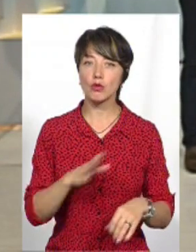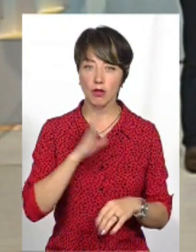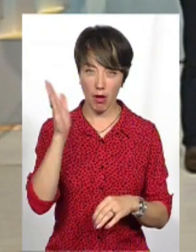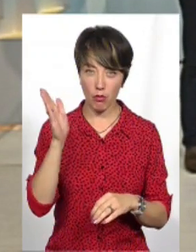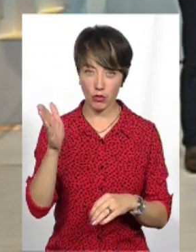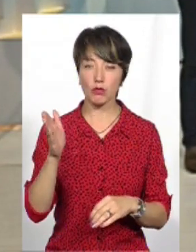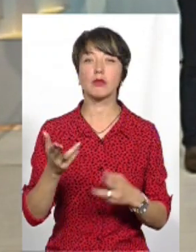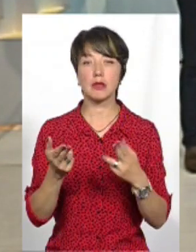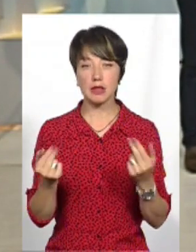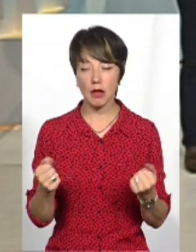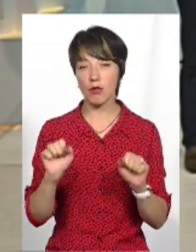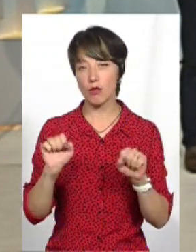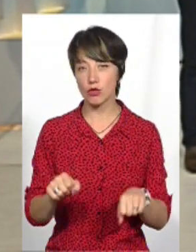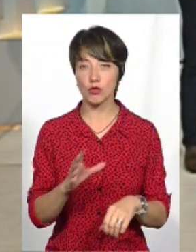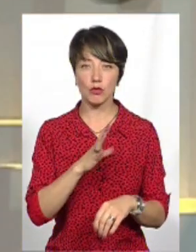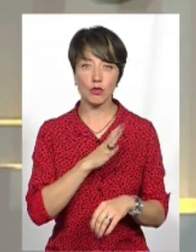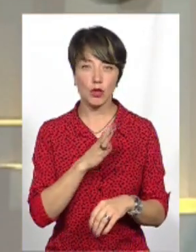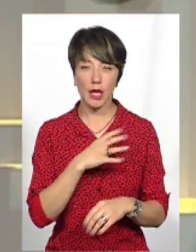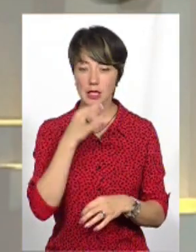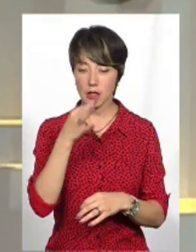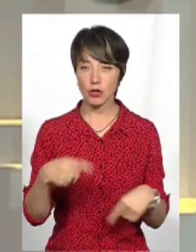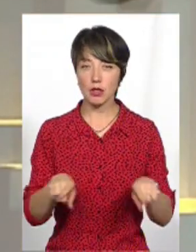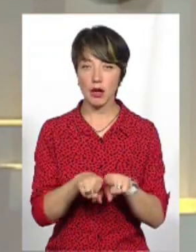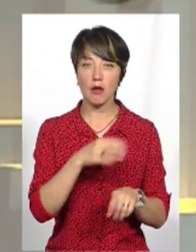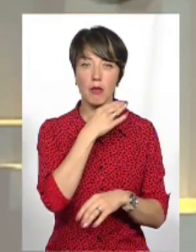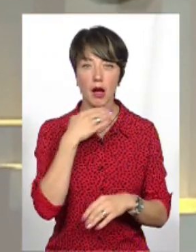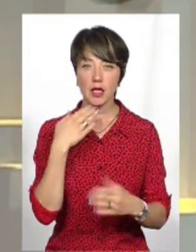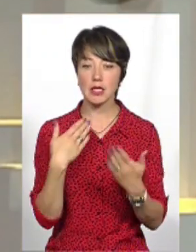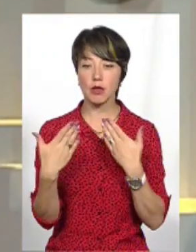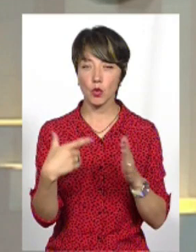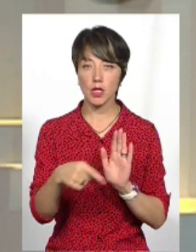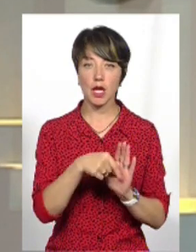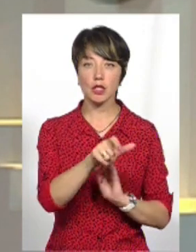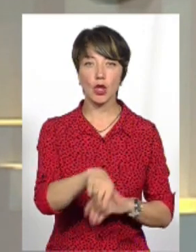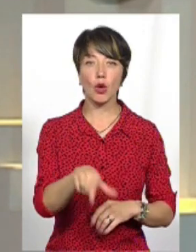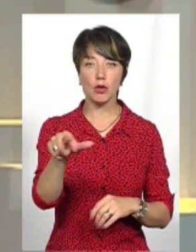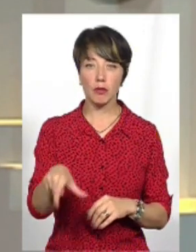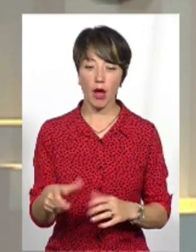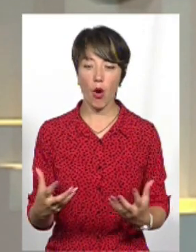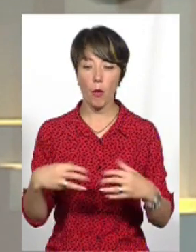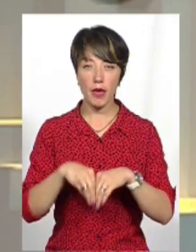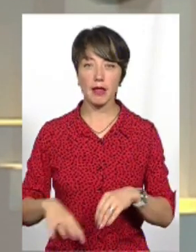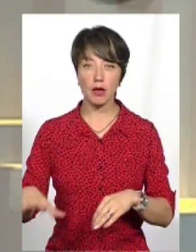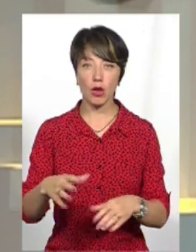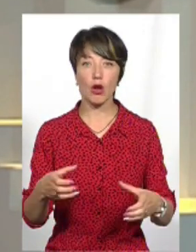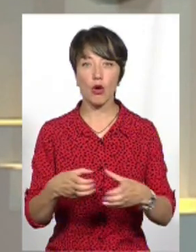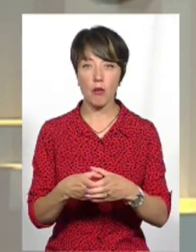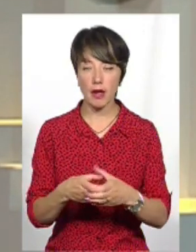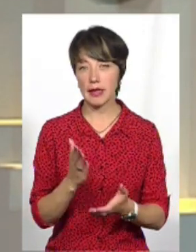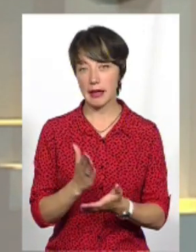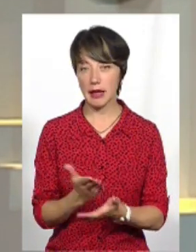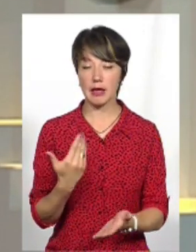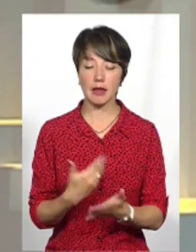майбутньому це може бути. Да, це але може бути. Ну, от я скажу так, я сьогодні дуже багато спілкуюся з людьми, от об'єднані територіальні громади. Да,